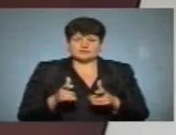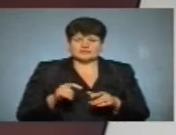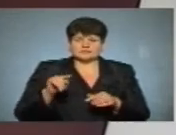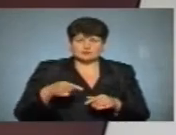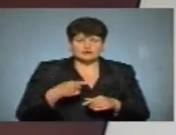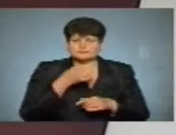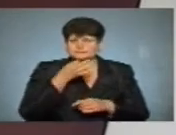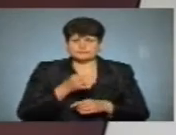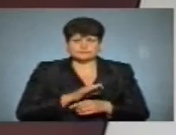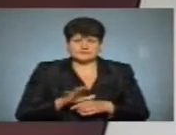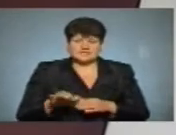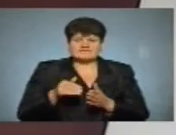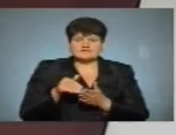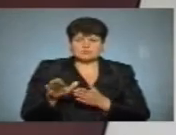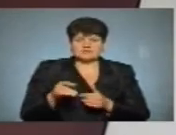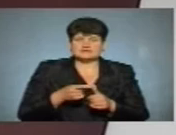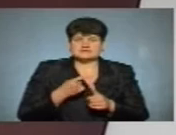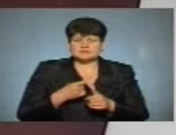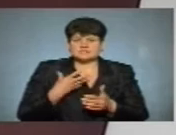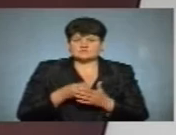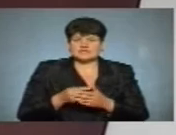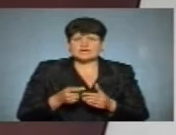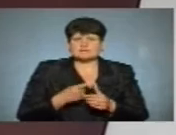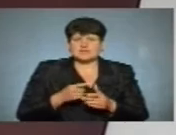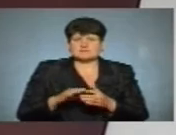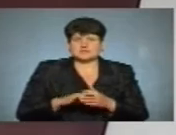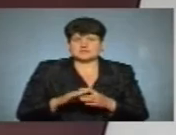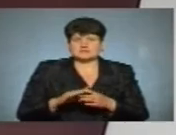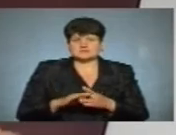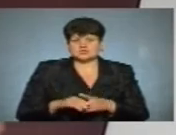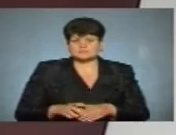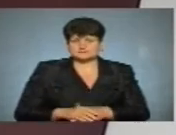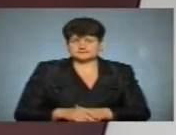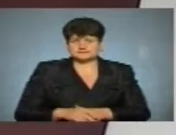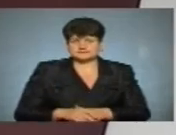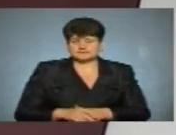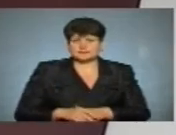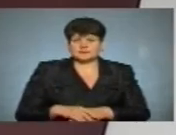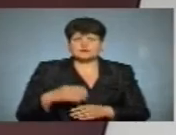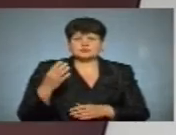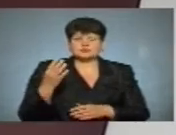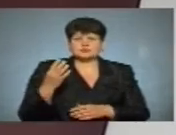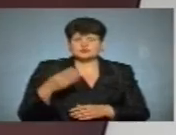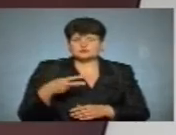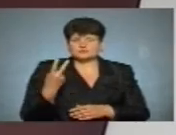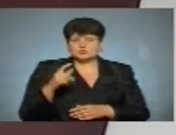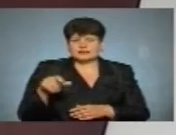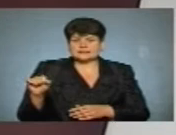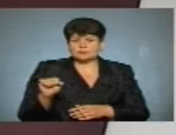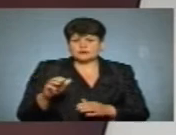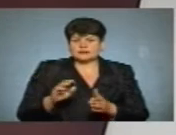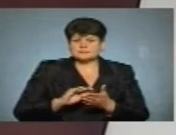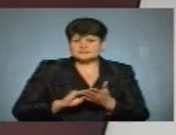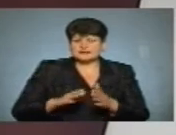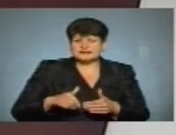не повідомили і відмовилися називати своє ім'я та прізвище. Тим часом 42 жителів Теребовлі підписали